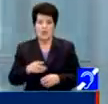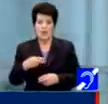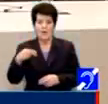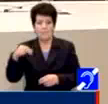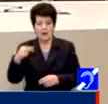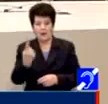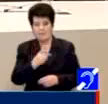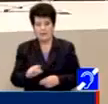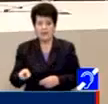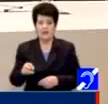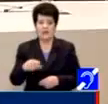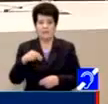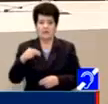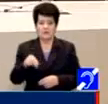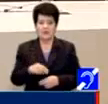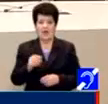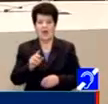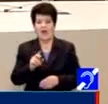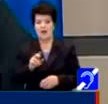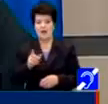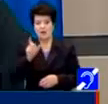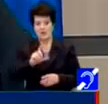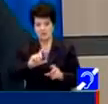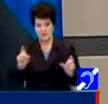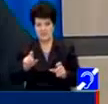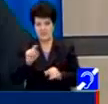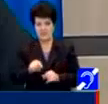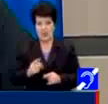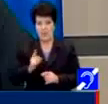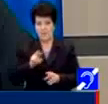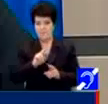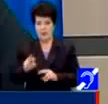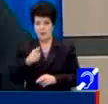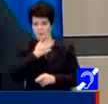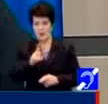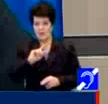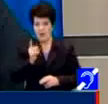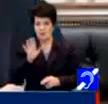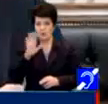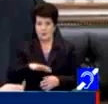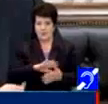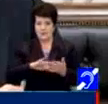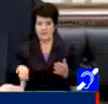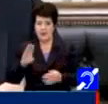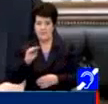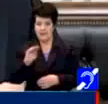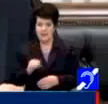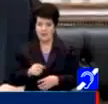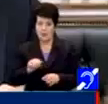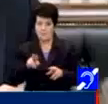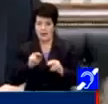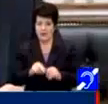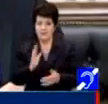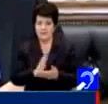președinței Parlamentului beneficiază de agenți de pază și de mașini de serviciu pentru o perioadă de un an după expirarea mandatului. În